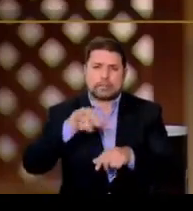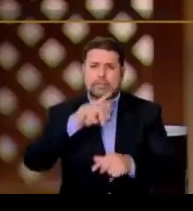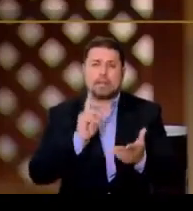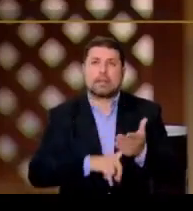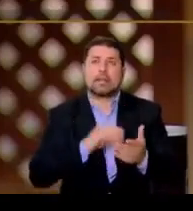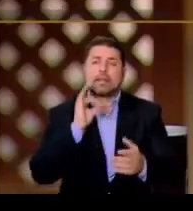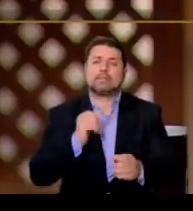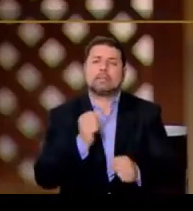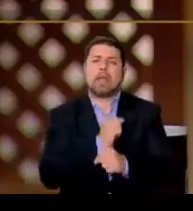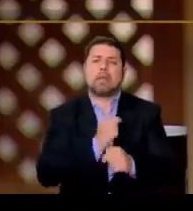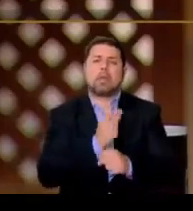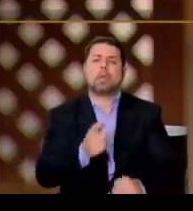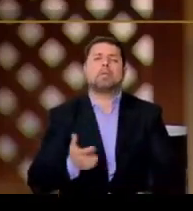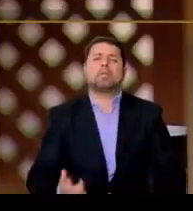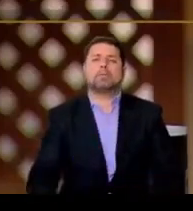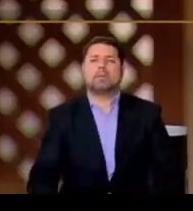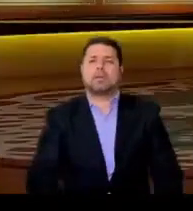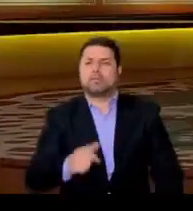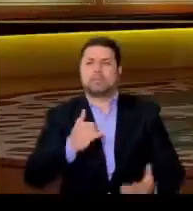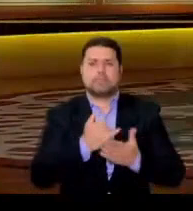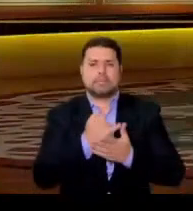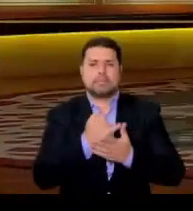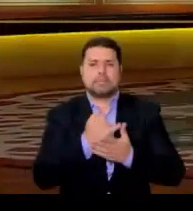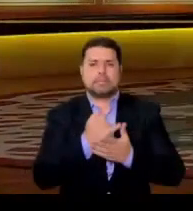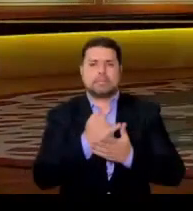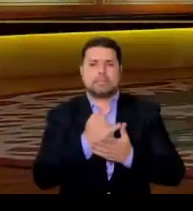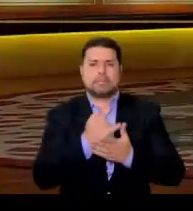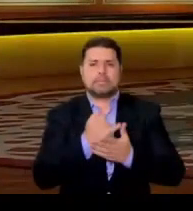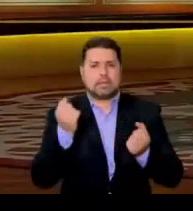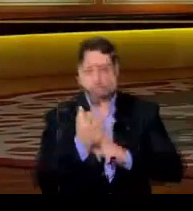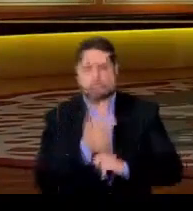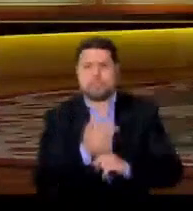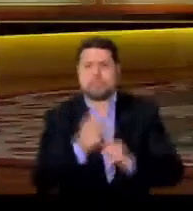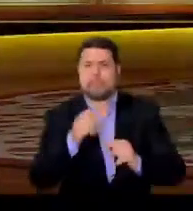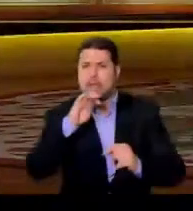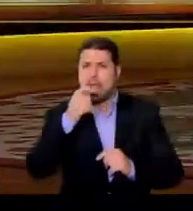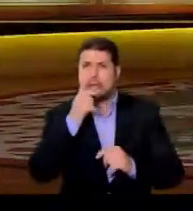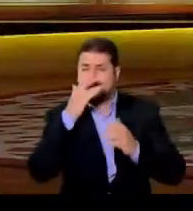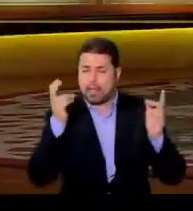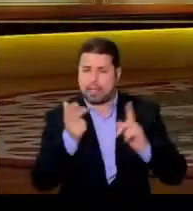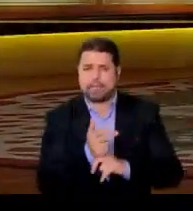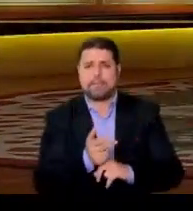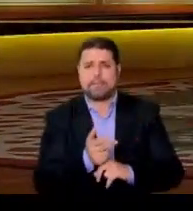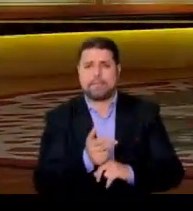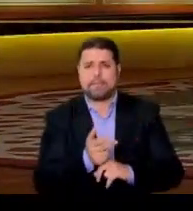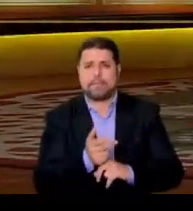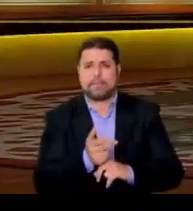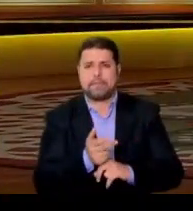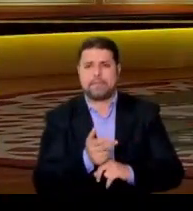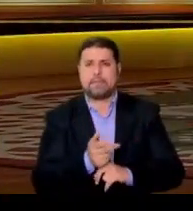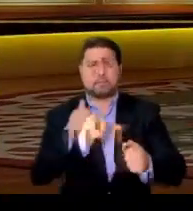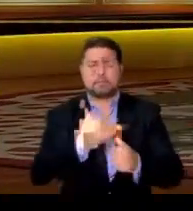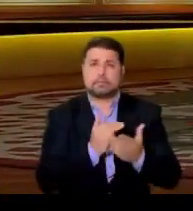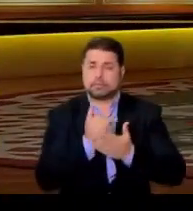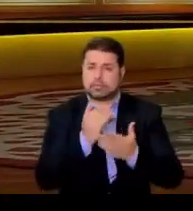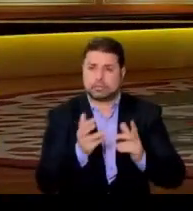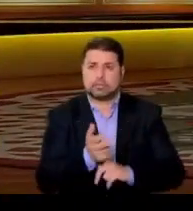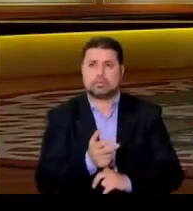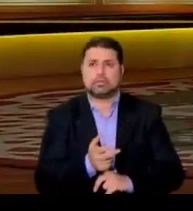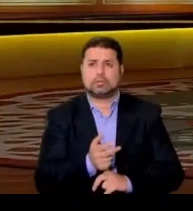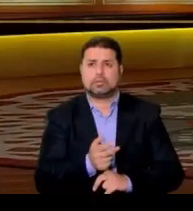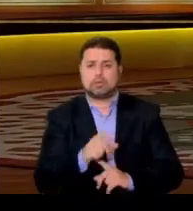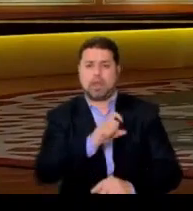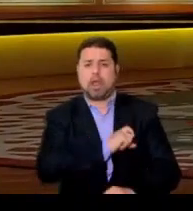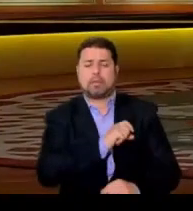انه يعمله في سواء في الدراسه او في العلم يبقى في جهاد في العلم وجهاد في الدراسه